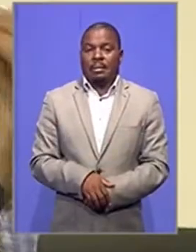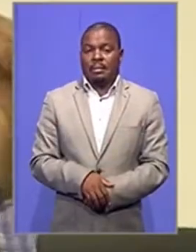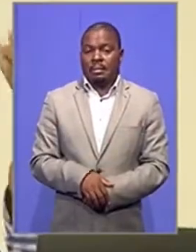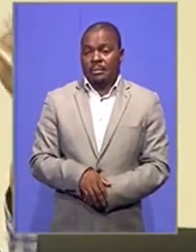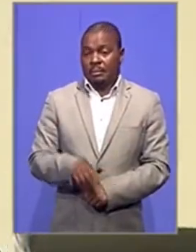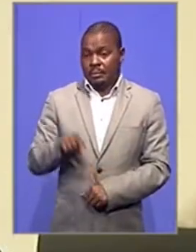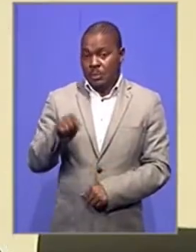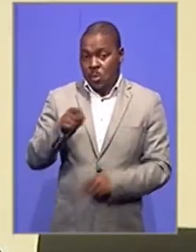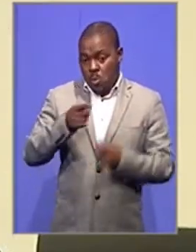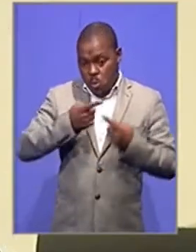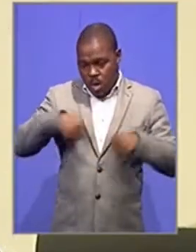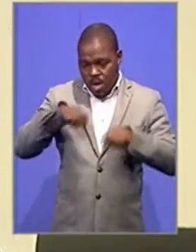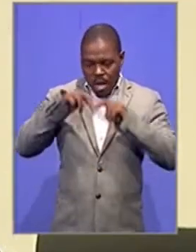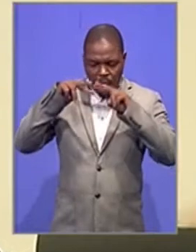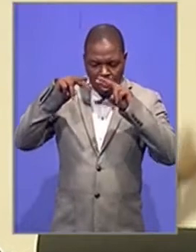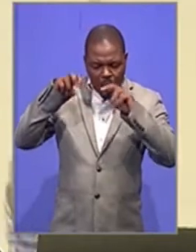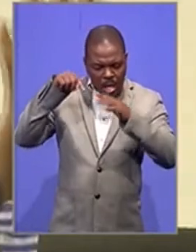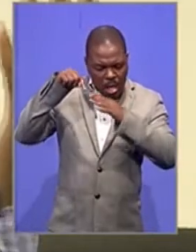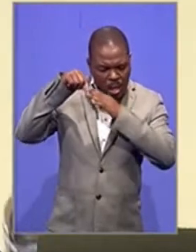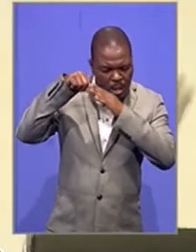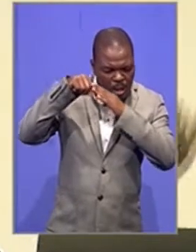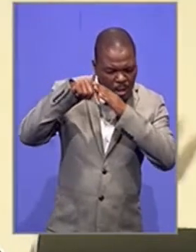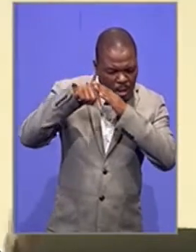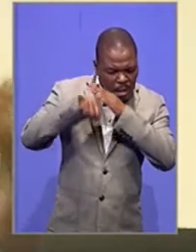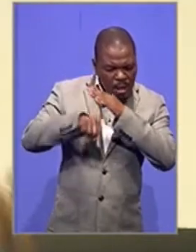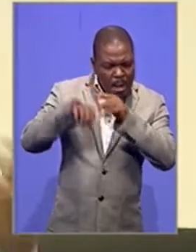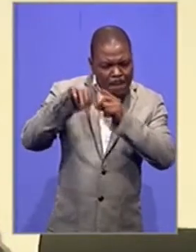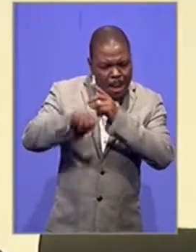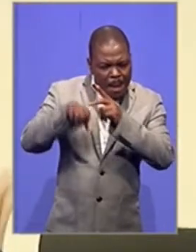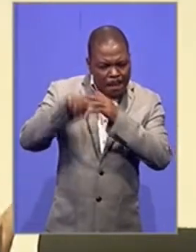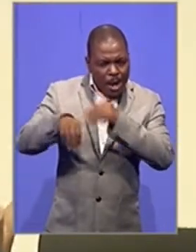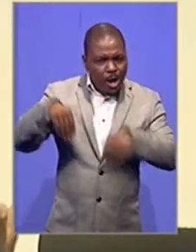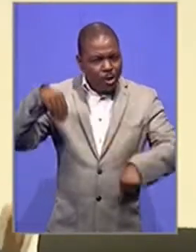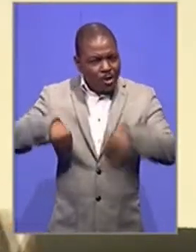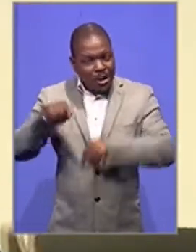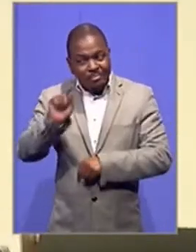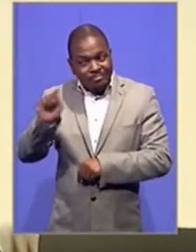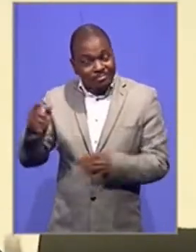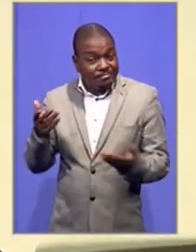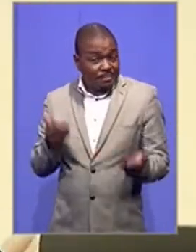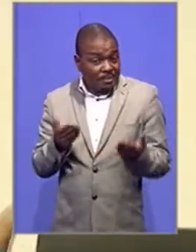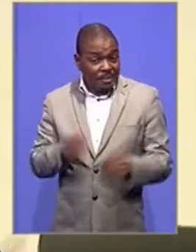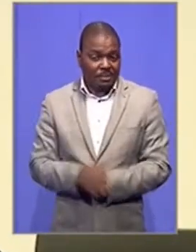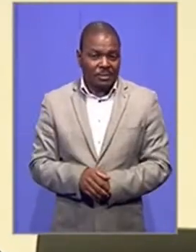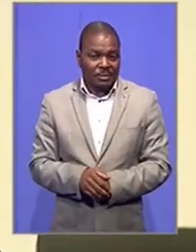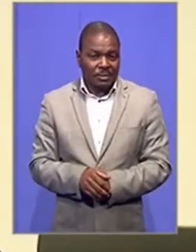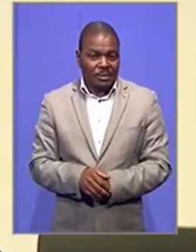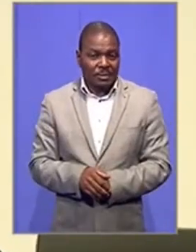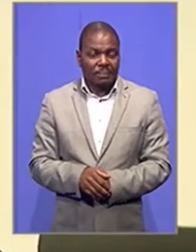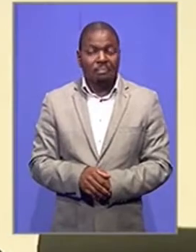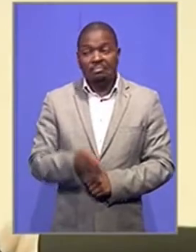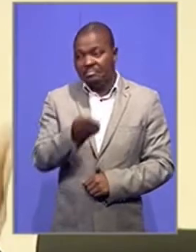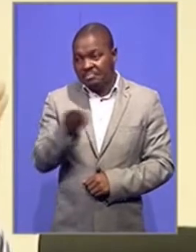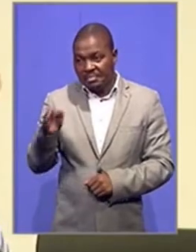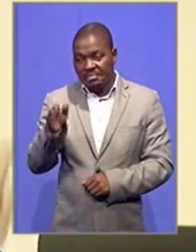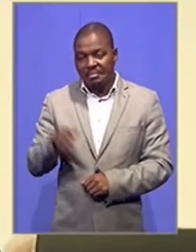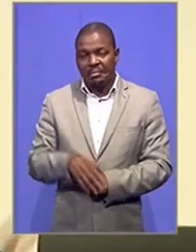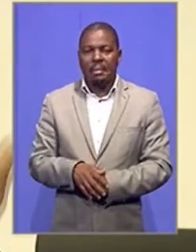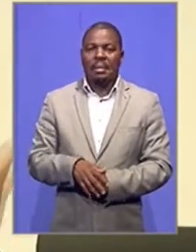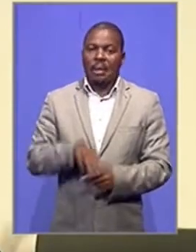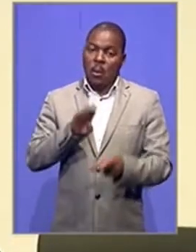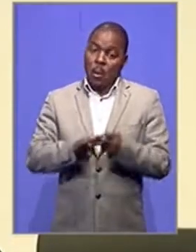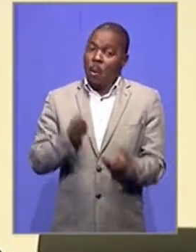we dig deeper, we unearth corruption that is happening,